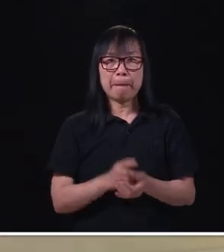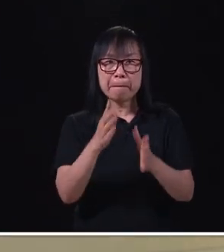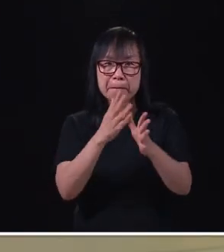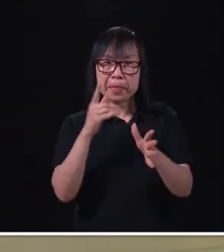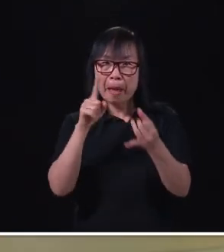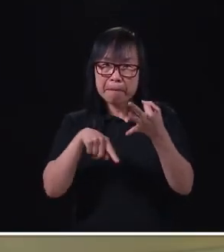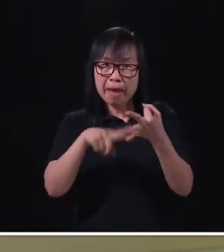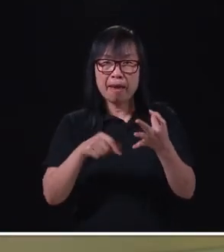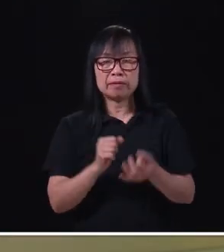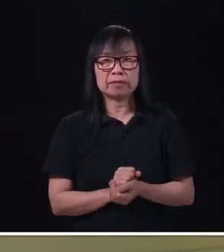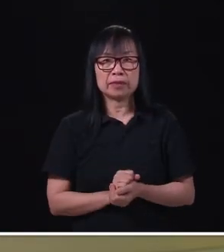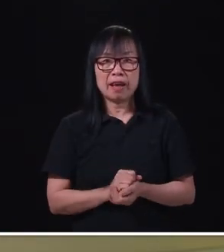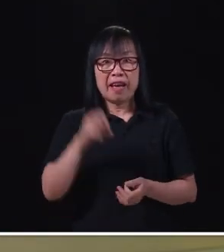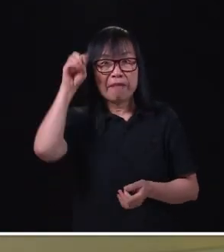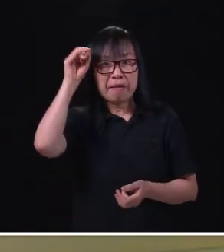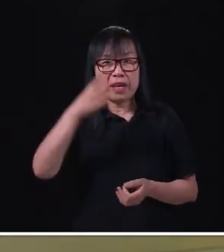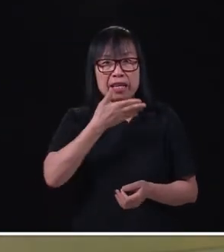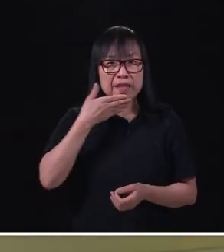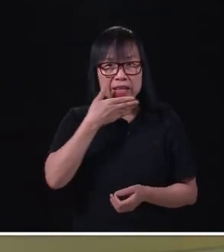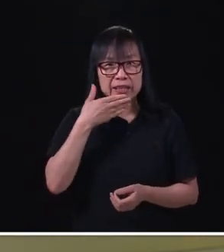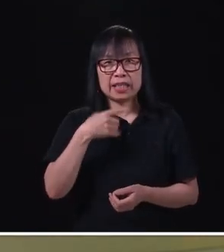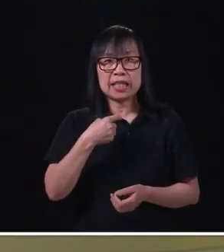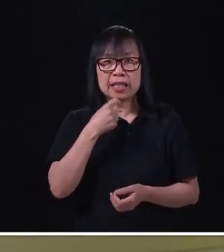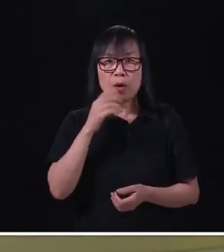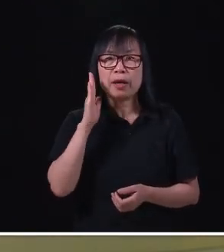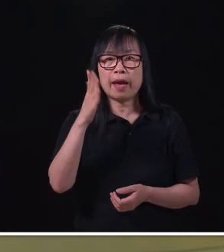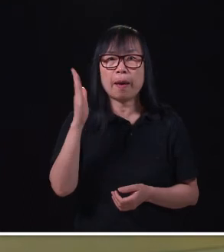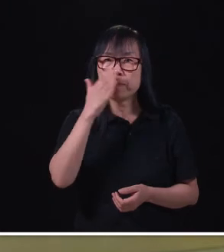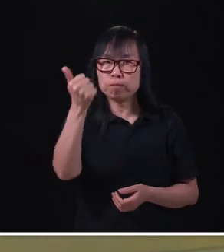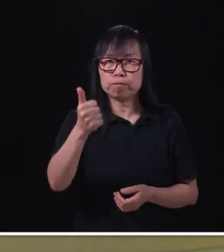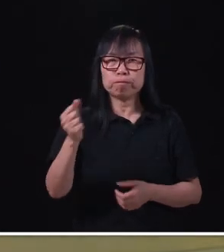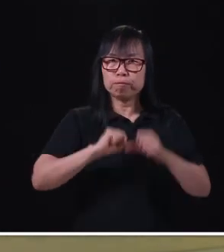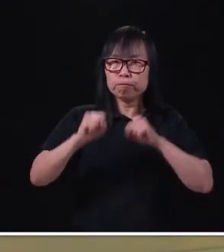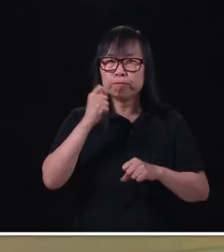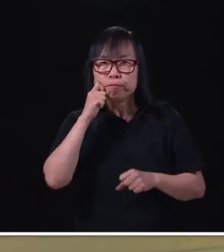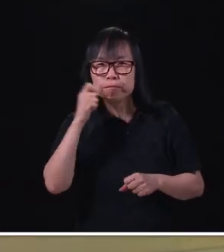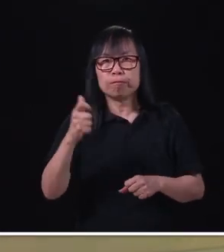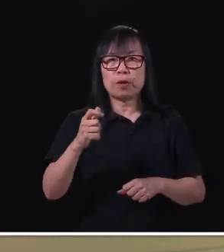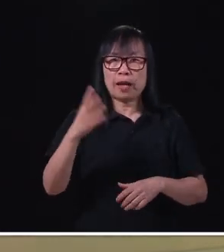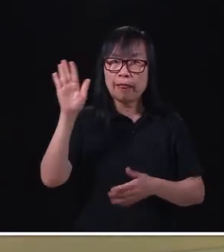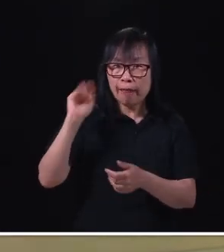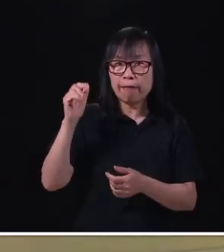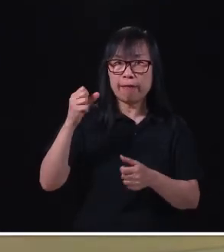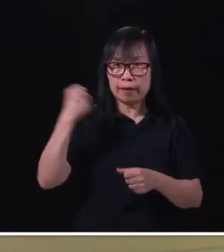们的队名 Glamorous 地发挥着年轻人应有的魅力、活力和能